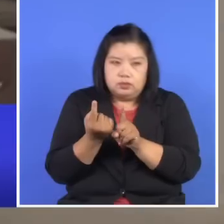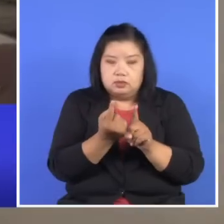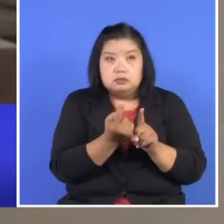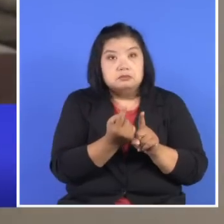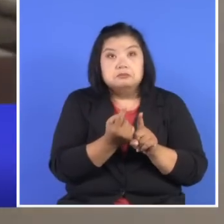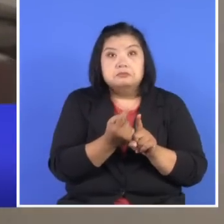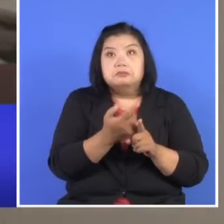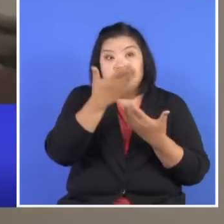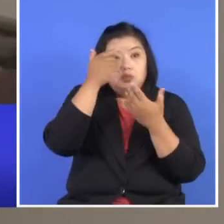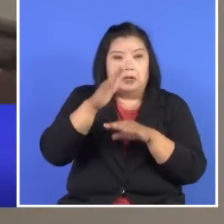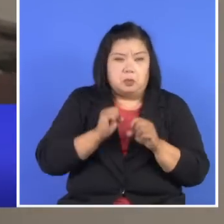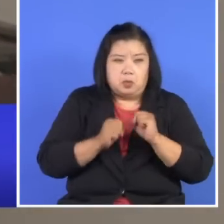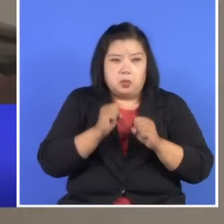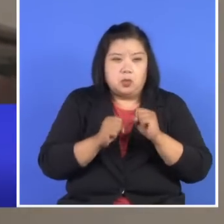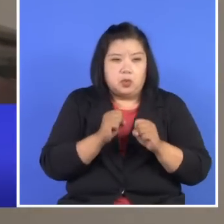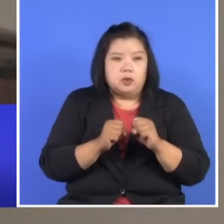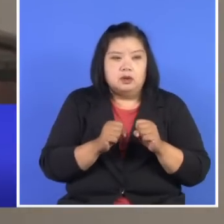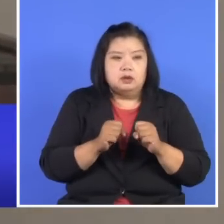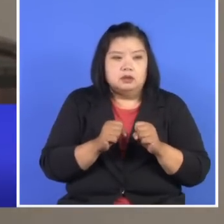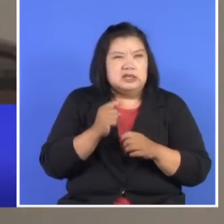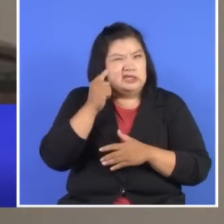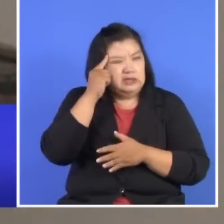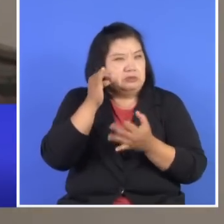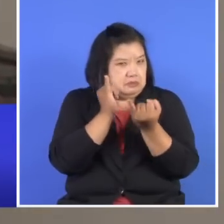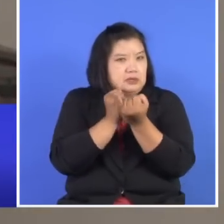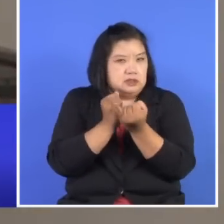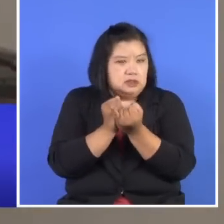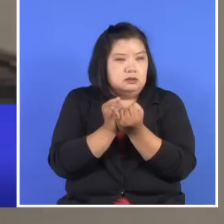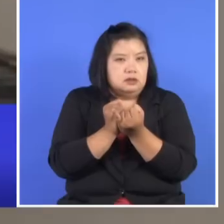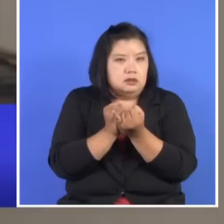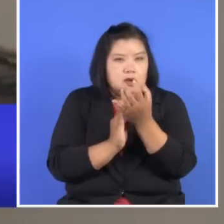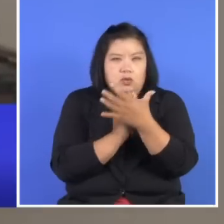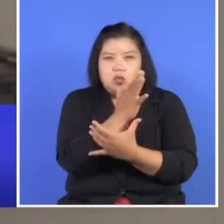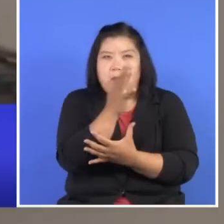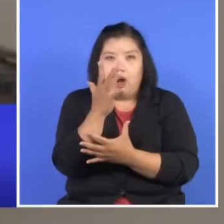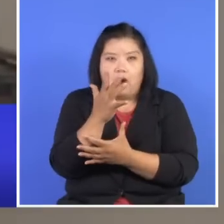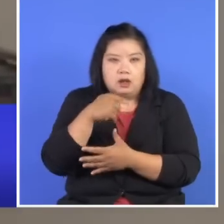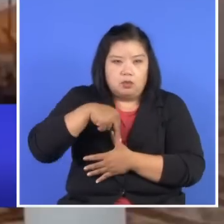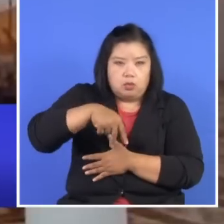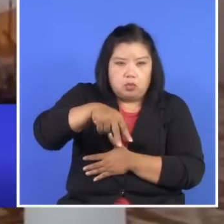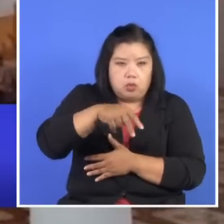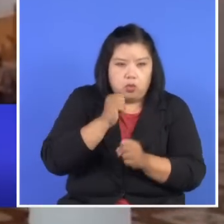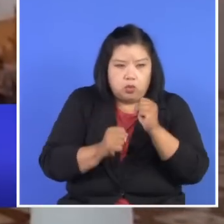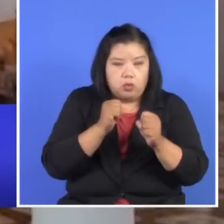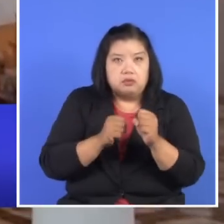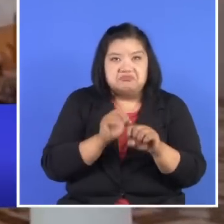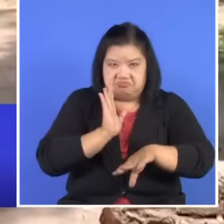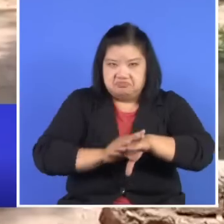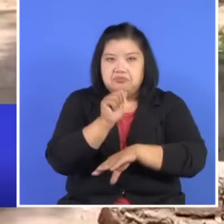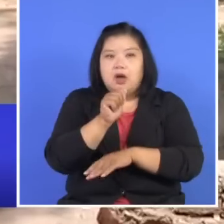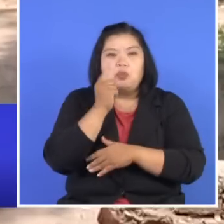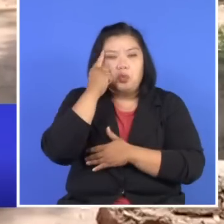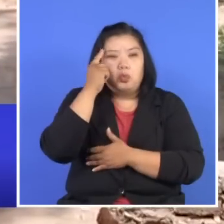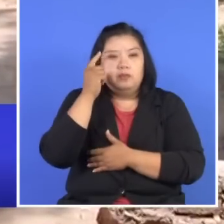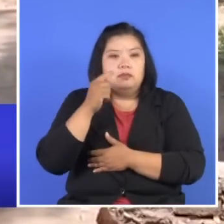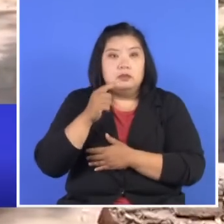คิดชีวิตนะคะก็หนีเข้าไปน่าจะรู้เส้นทางอะไรเกี่ยวกับการหลบหนีด้วยนี่ค่ะใช้วิชานักวิ่งลมโกรธชำนาญเส้นทางกว่าวิ่